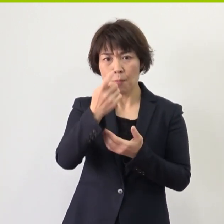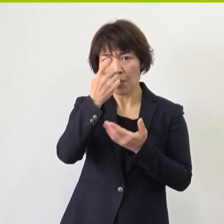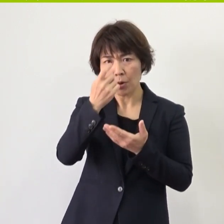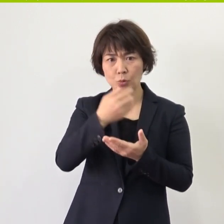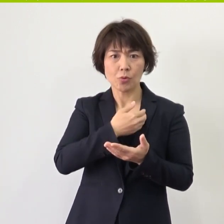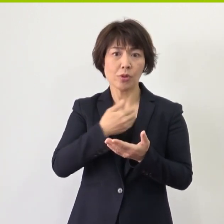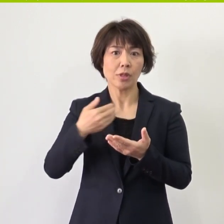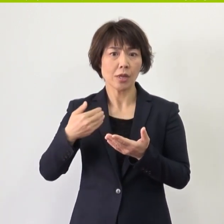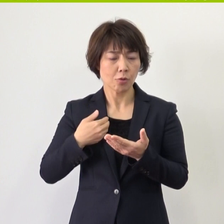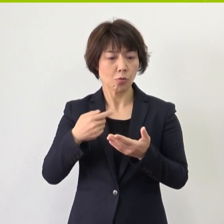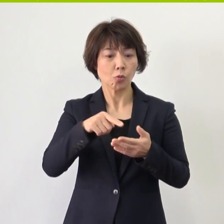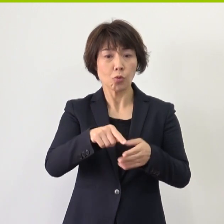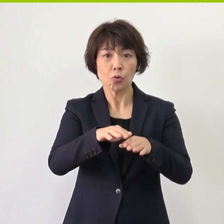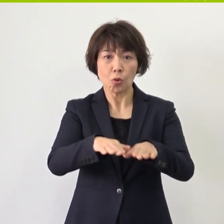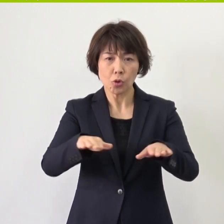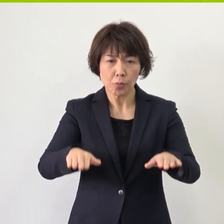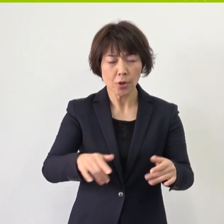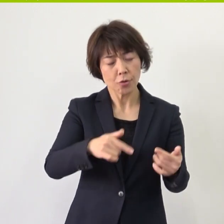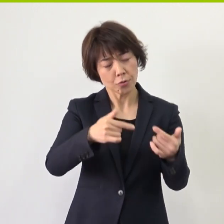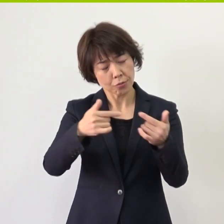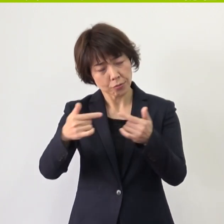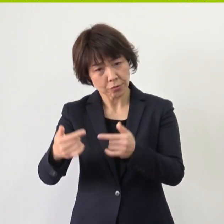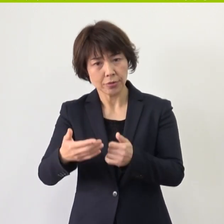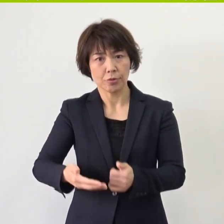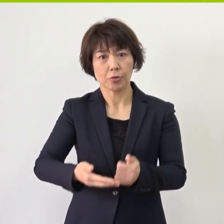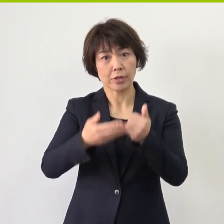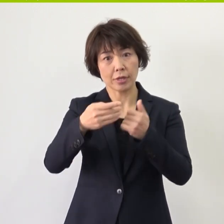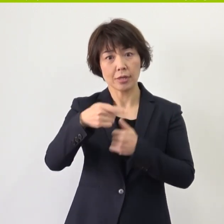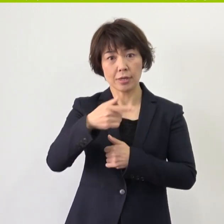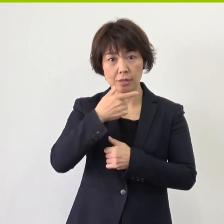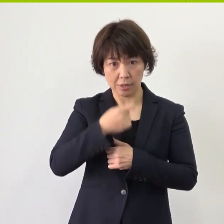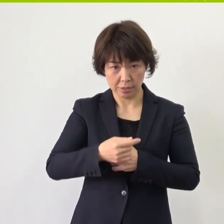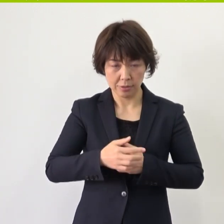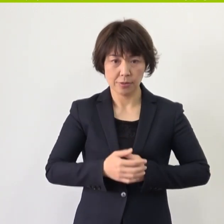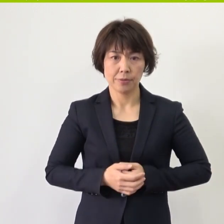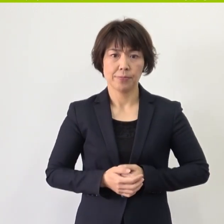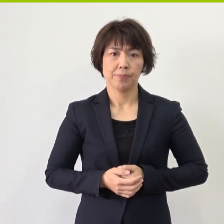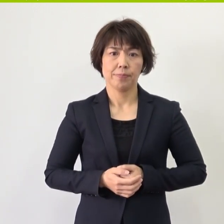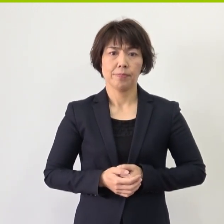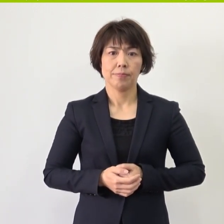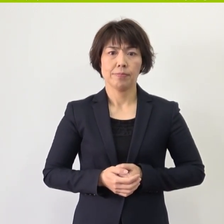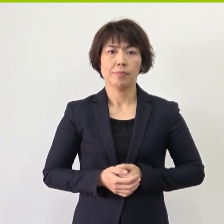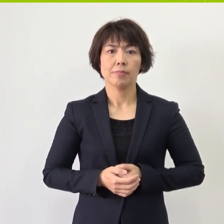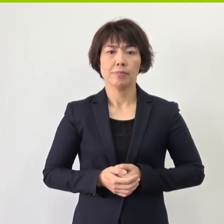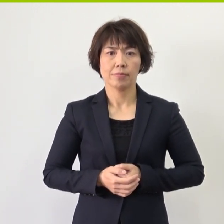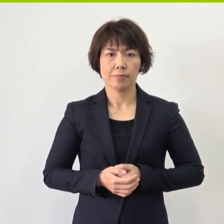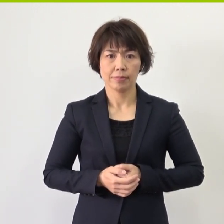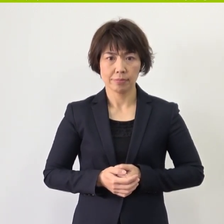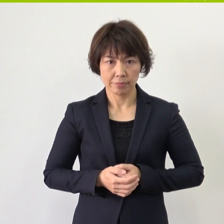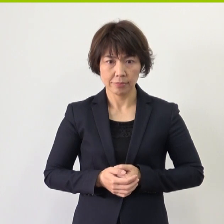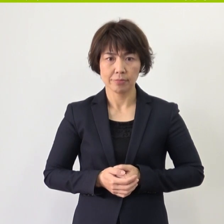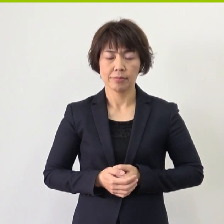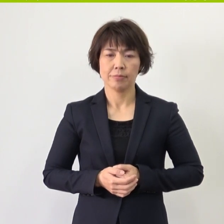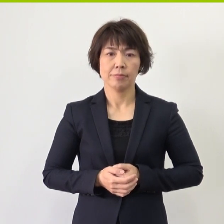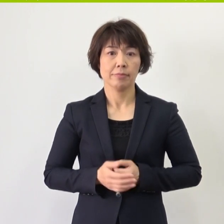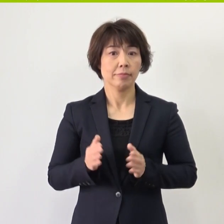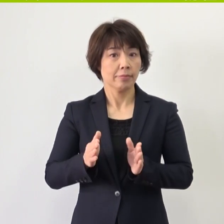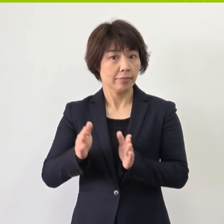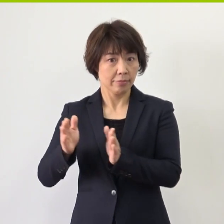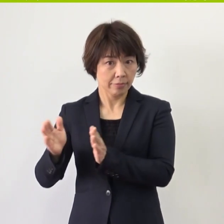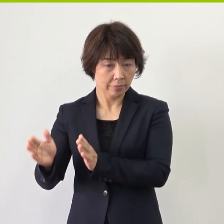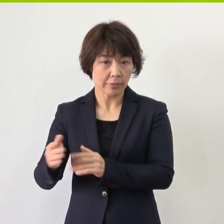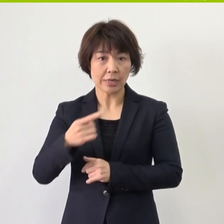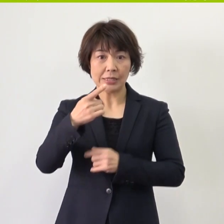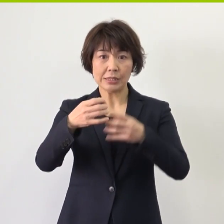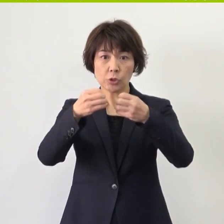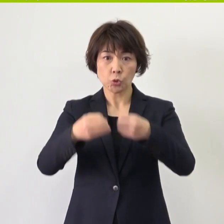ことができる子どもたちをじっくり育てていきたいと思っております。前段が長くなりましたが、